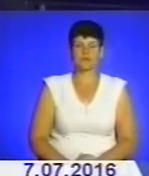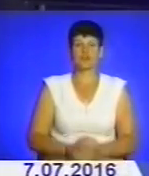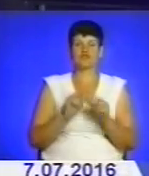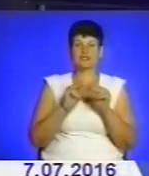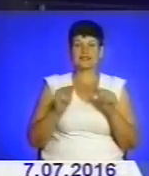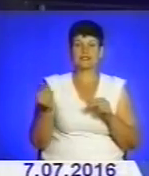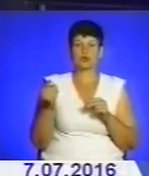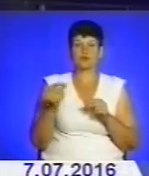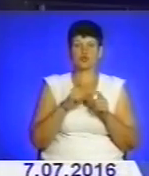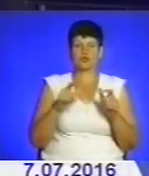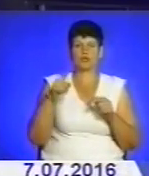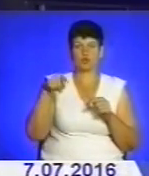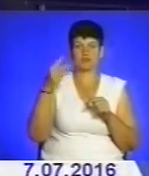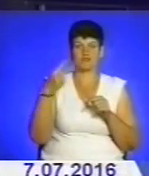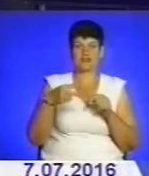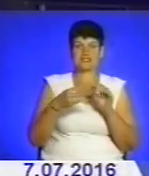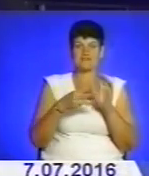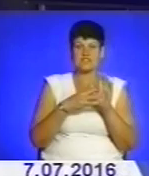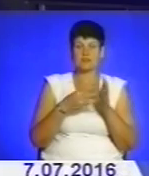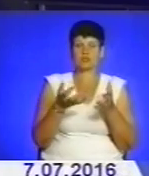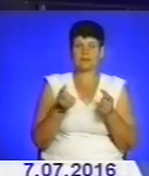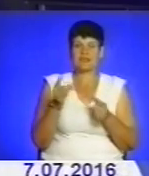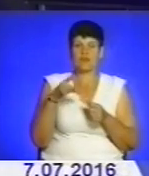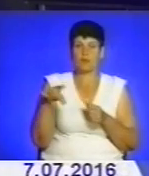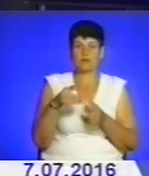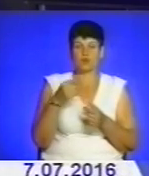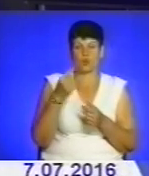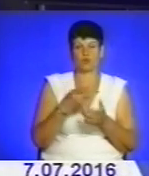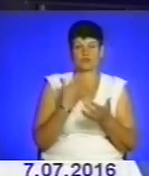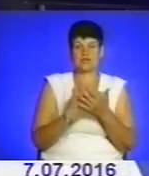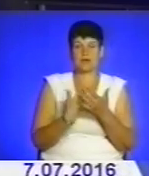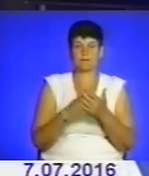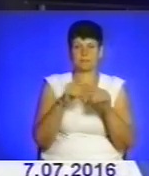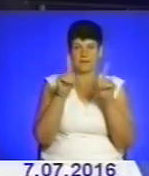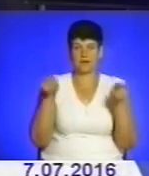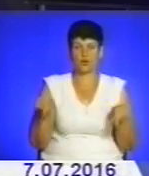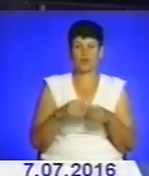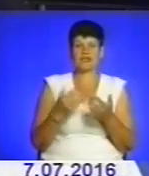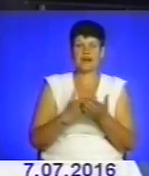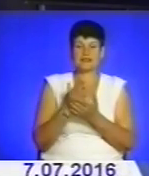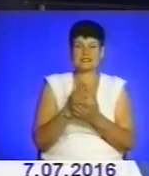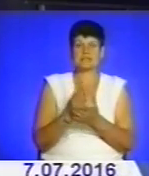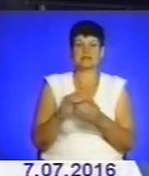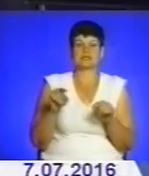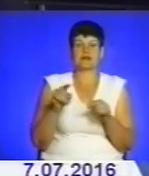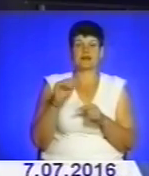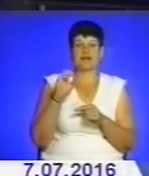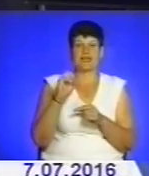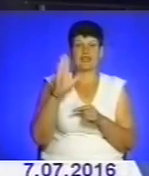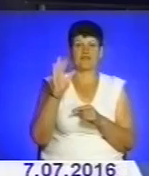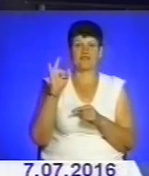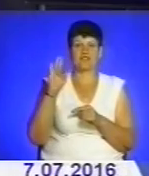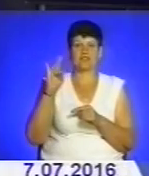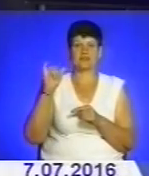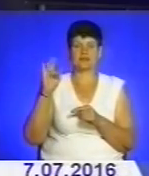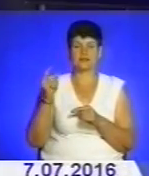Тернопільської школи номер 28 отримали європейську відзнаку якості за створення проєкту на міжнародній освітній платформі eTwinning. Це